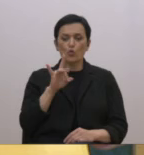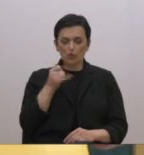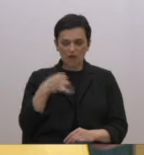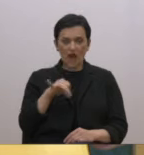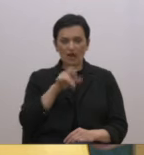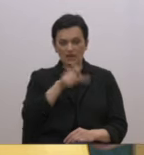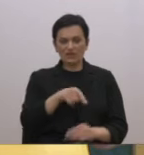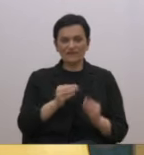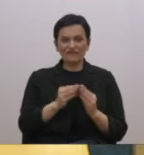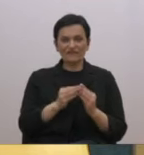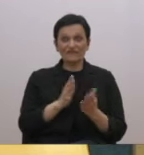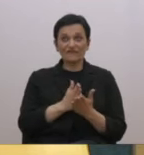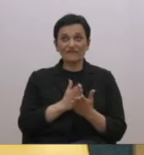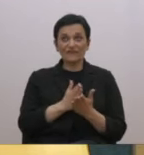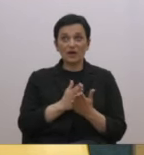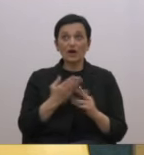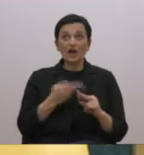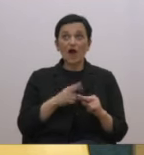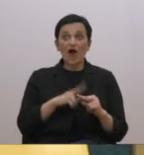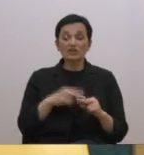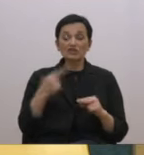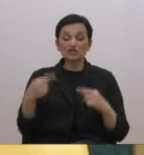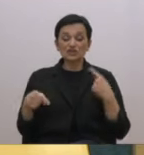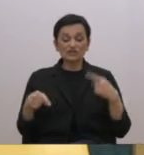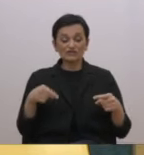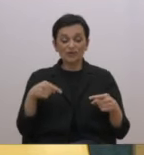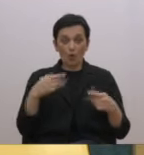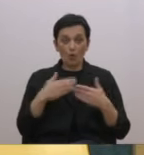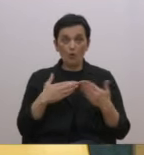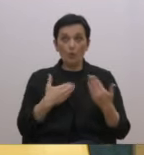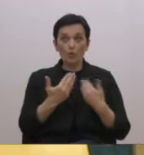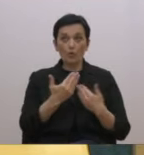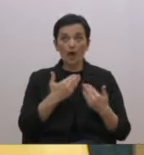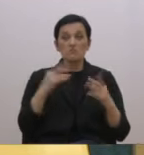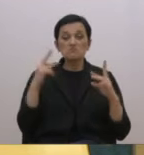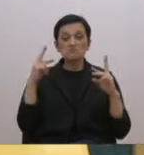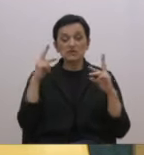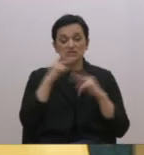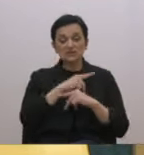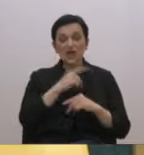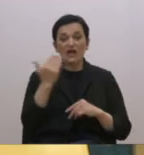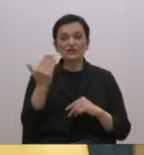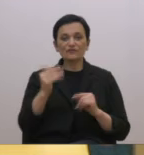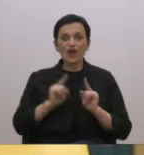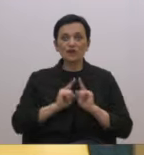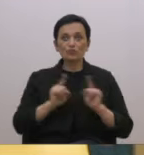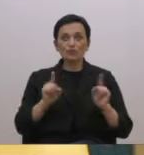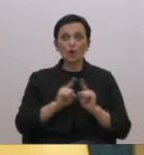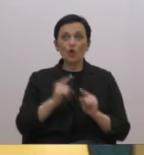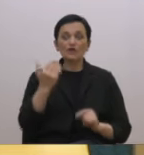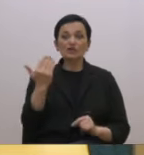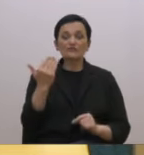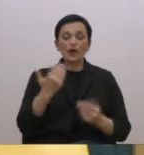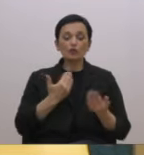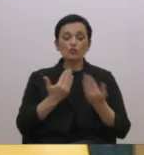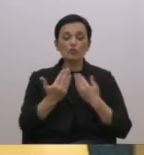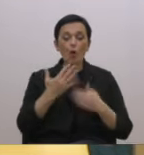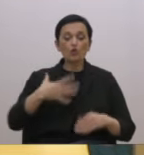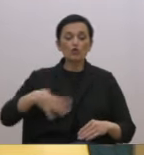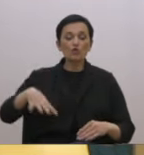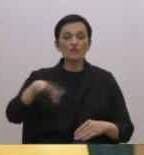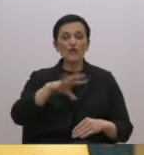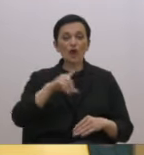დღესაც. აი ეს სხვაობა არის ჩვენ შორის. ცდარია თქვენი პროპაგანდა, თქვენ მოუწოდებთ ქვეყანას